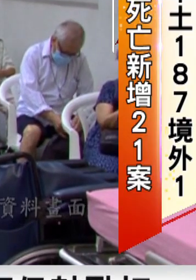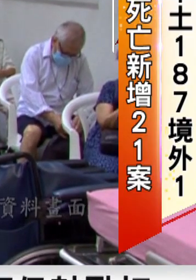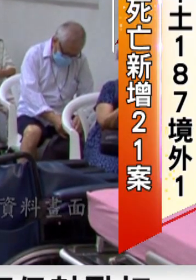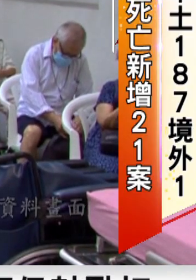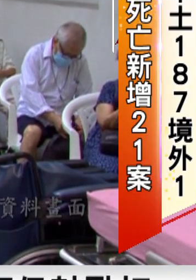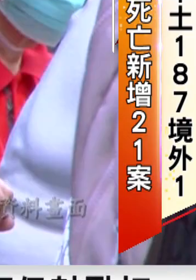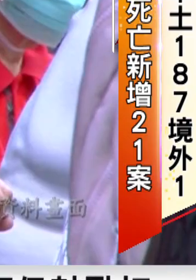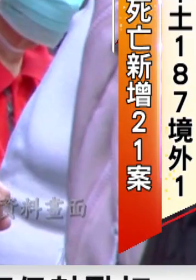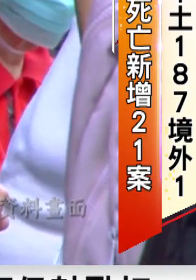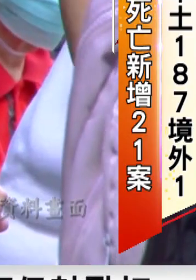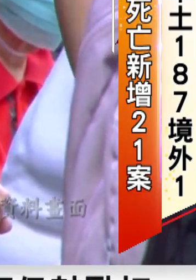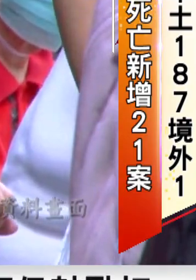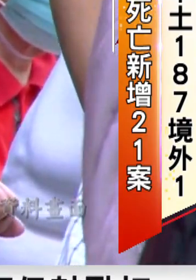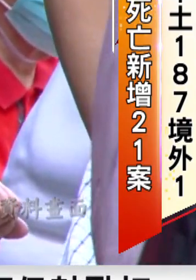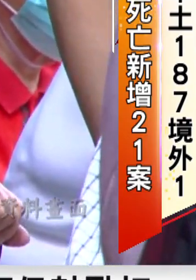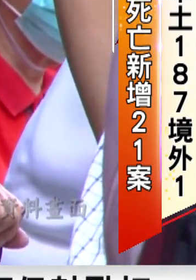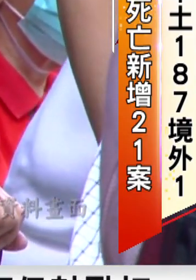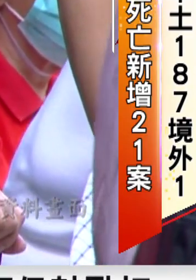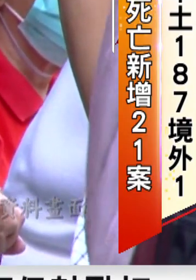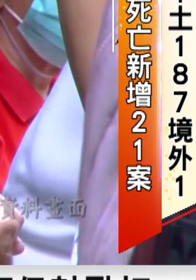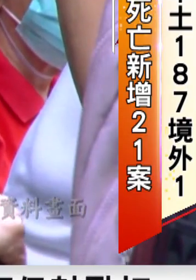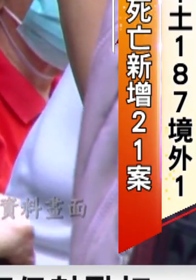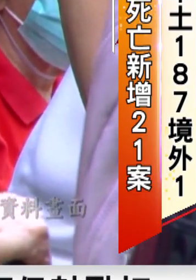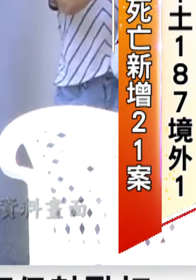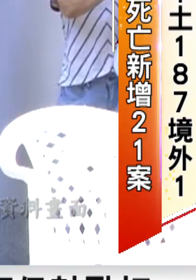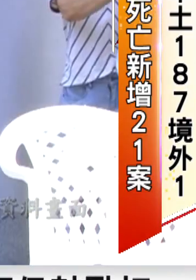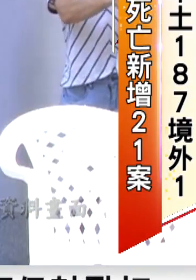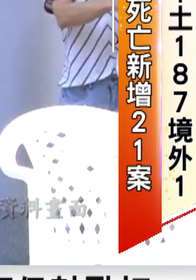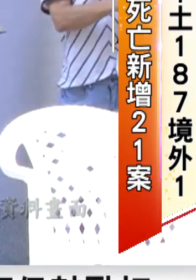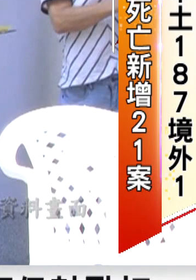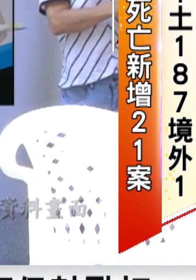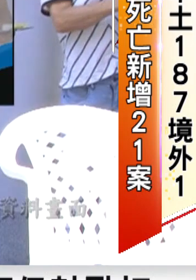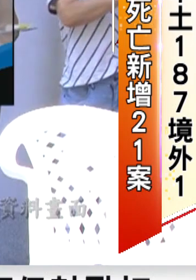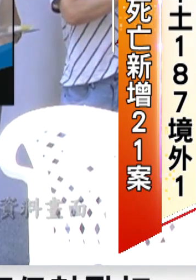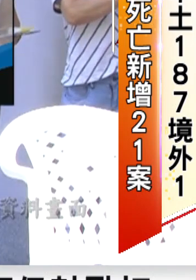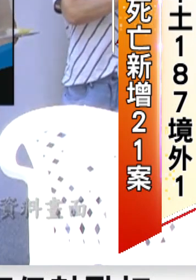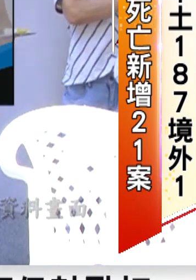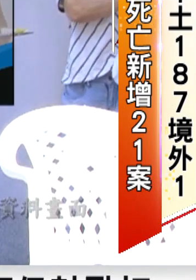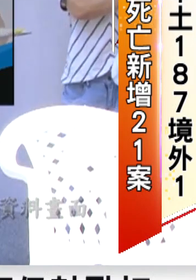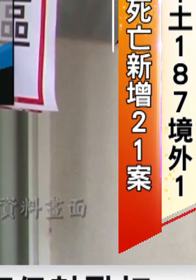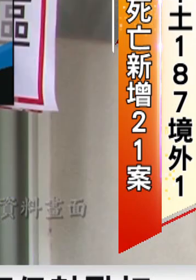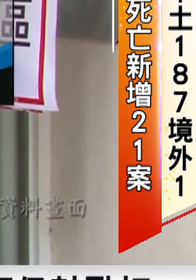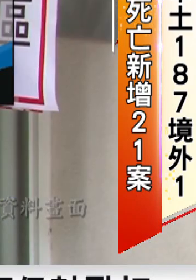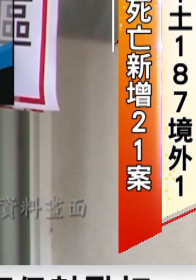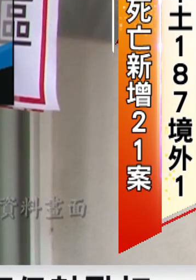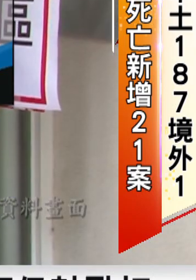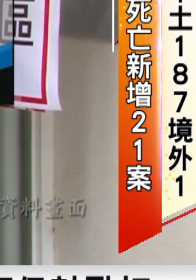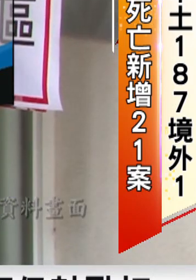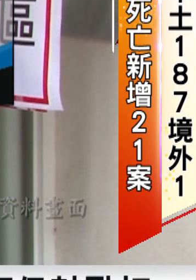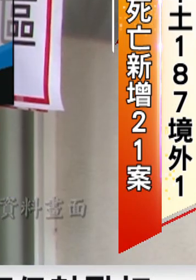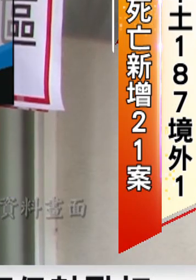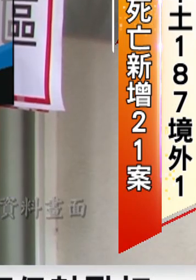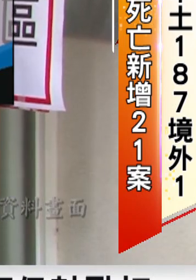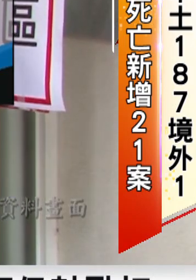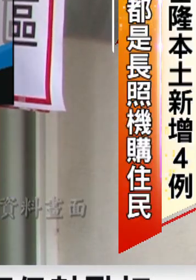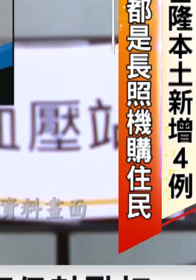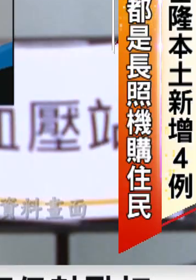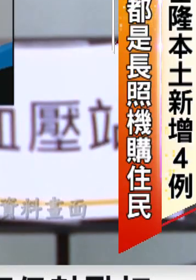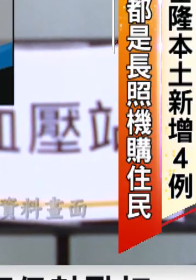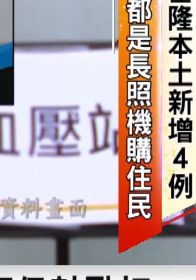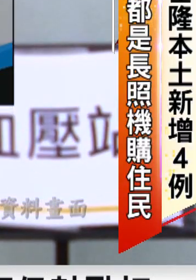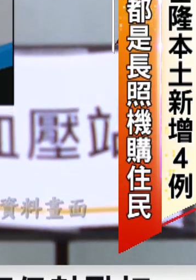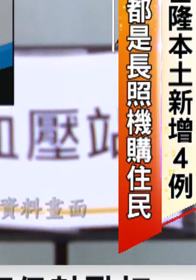条件，也拟定冷区歼灭策略，疫苗打好打满。北市6月18号80岁以上长者开打，预约施打率